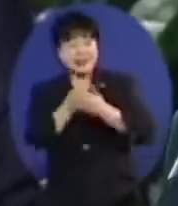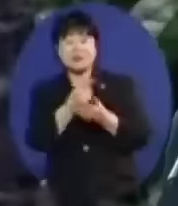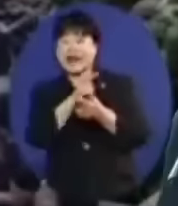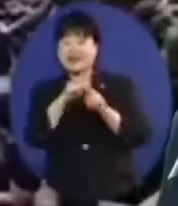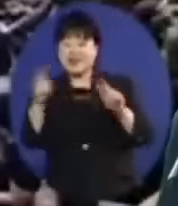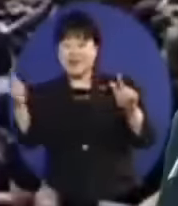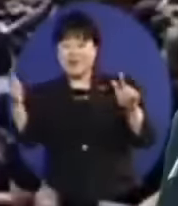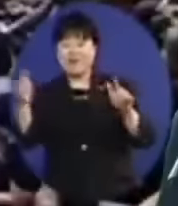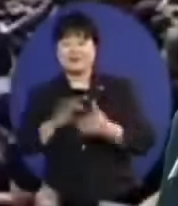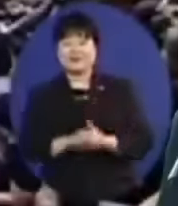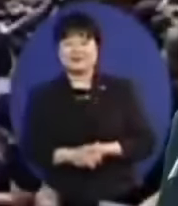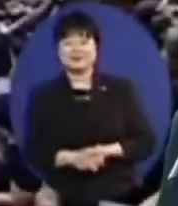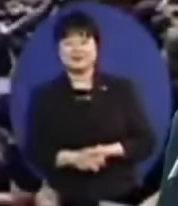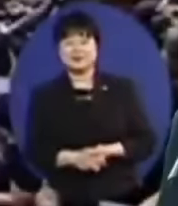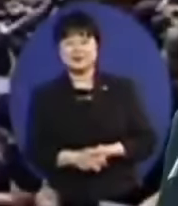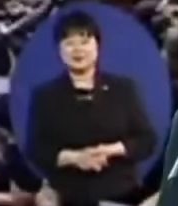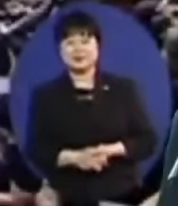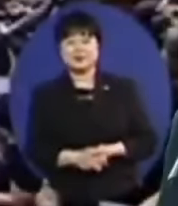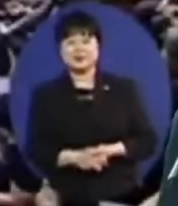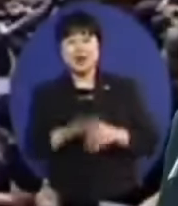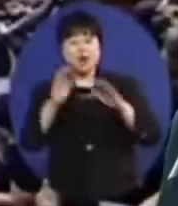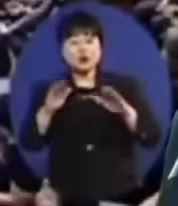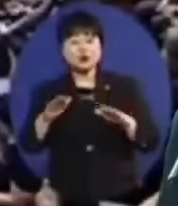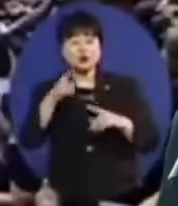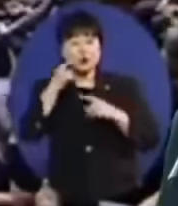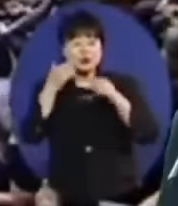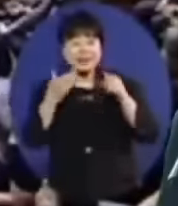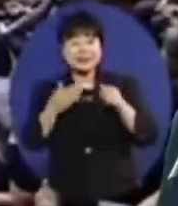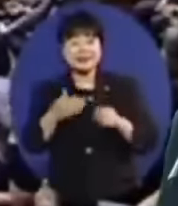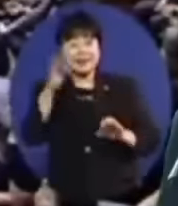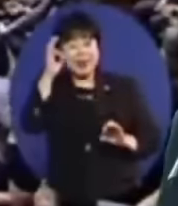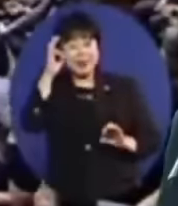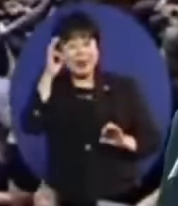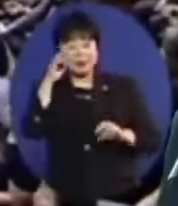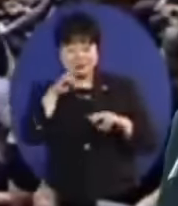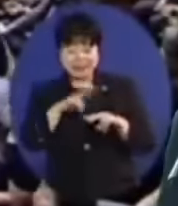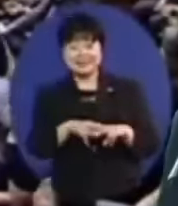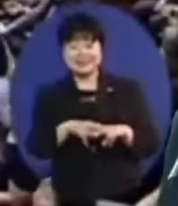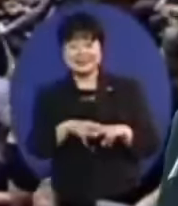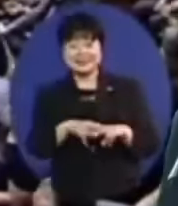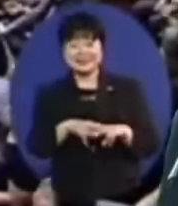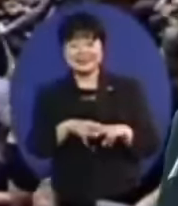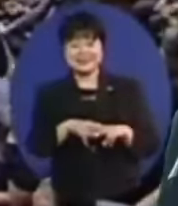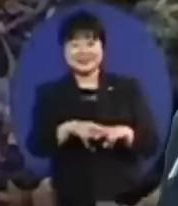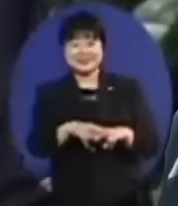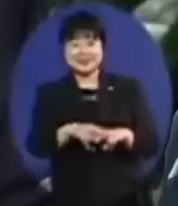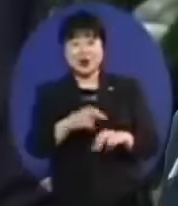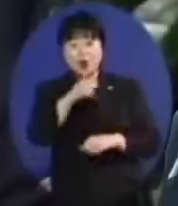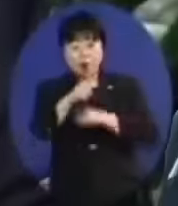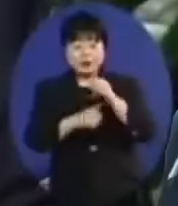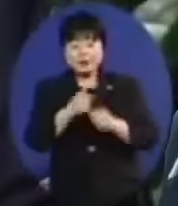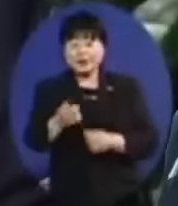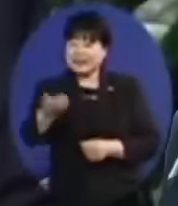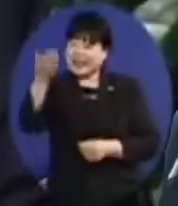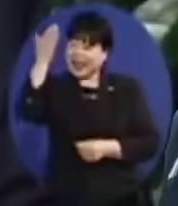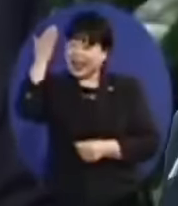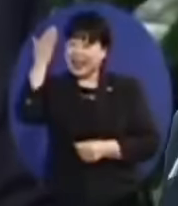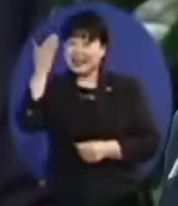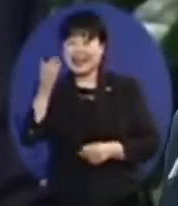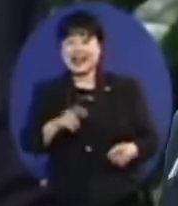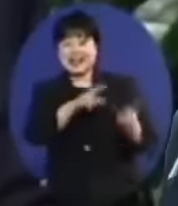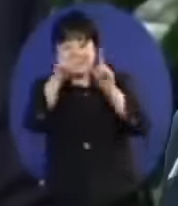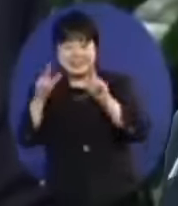아닙니다. 저는 요사이 가만히 혼자 앉아서 지나간 50년 과거의